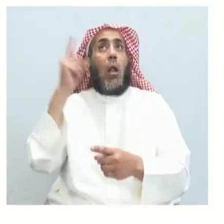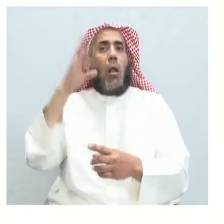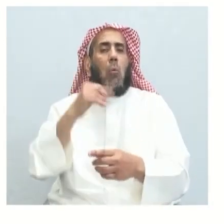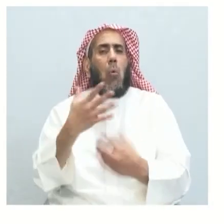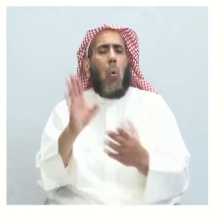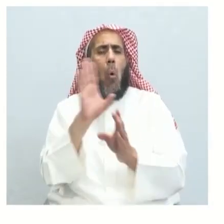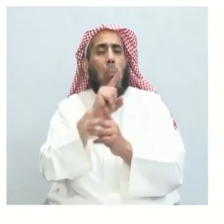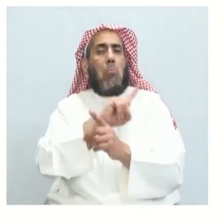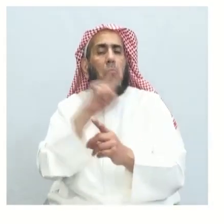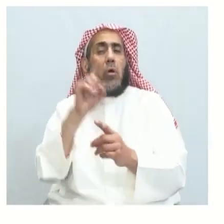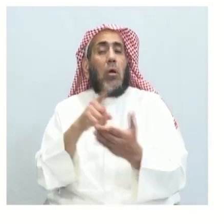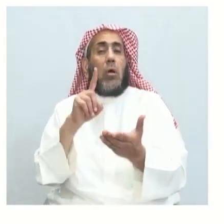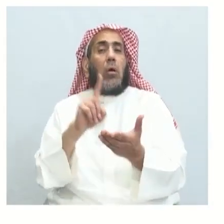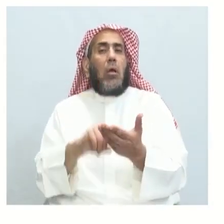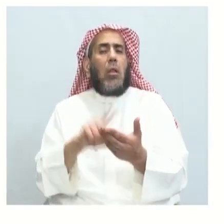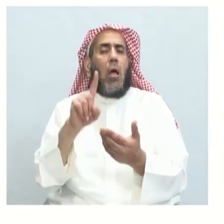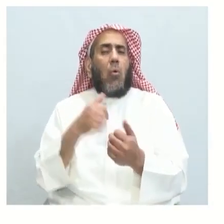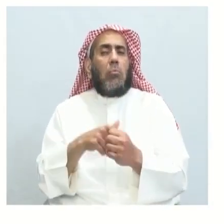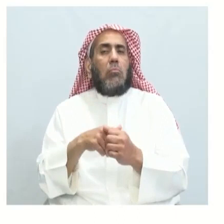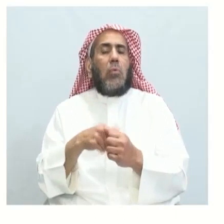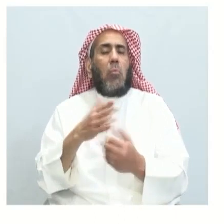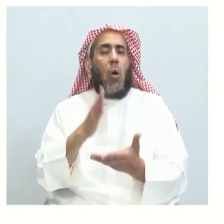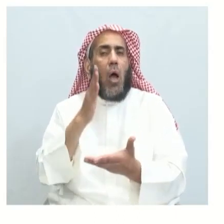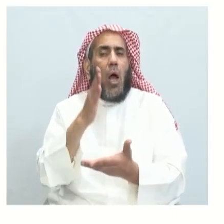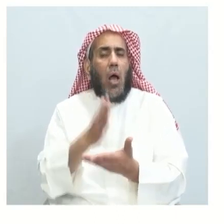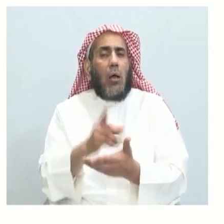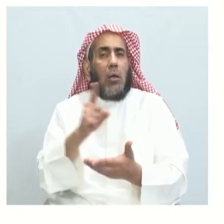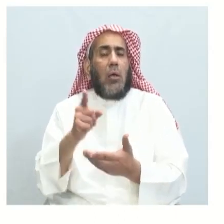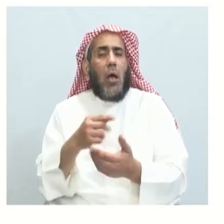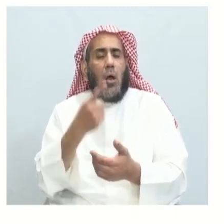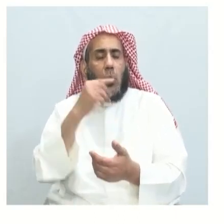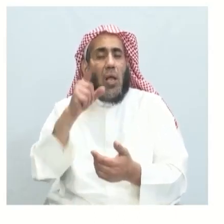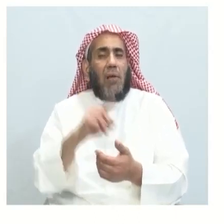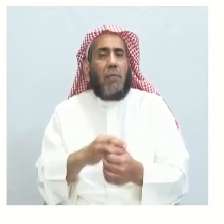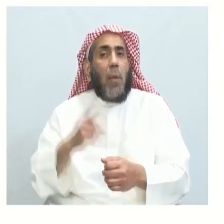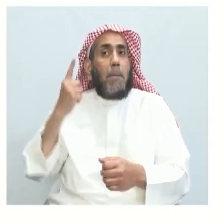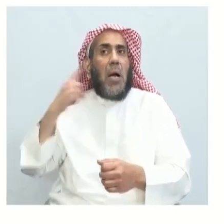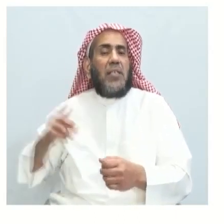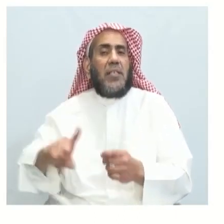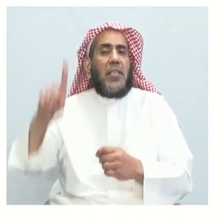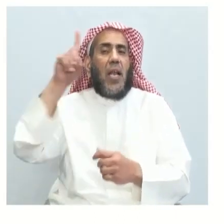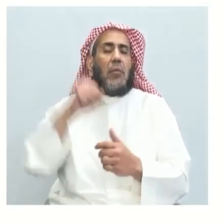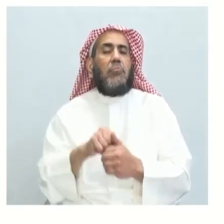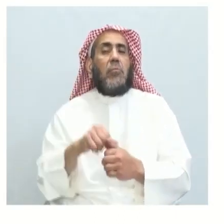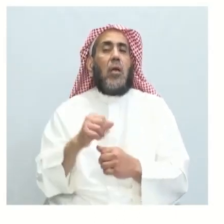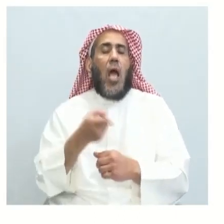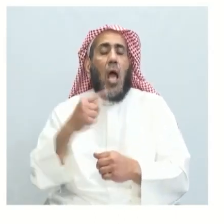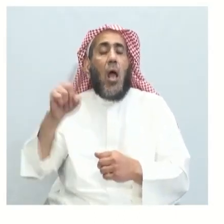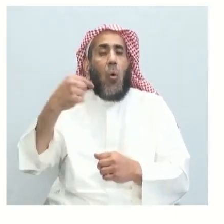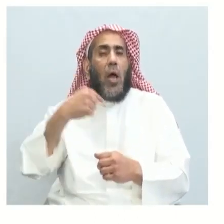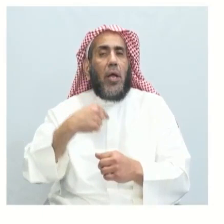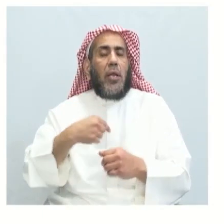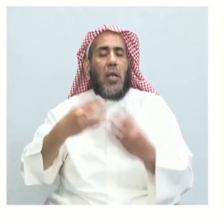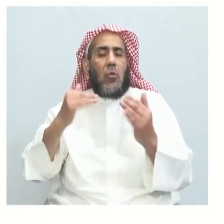خافيه انه لم يبلغ حق ذي حق ان يطاع في معصيه الله الا واني